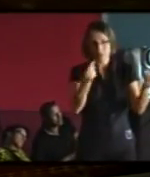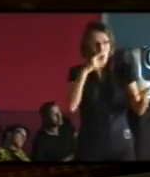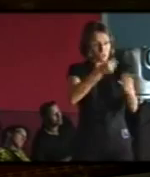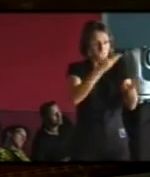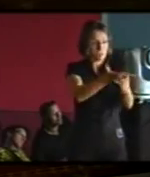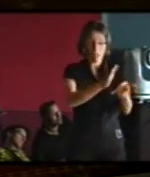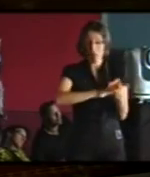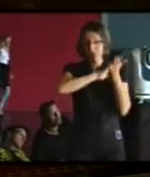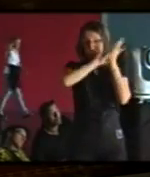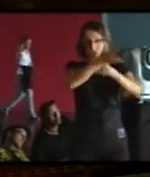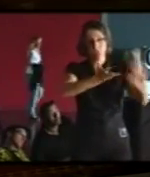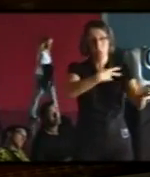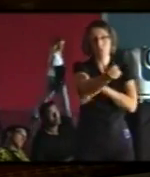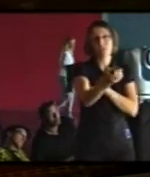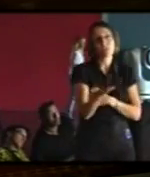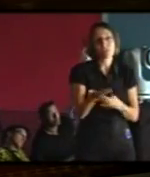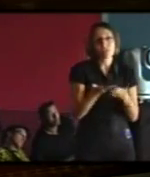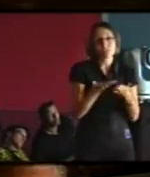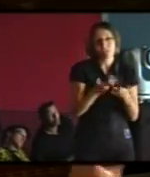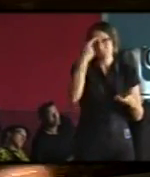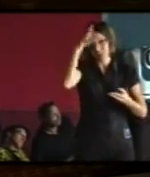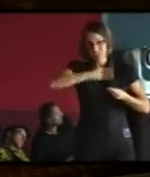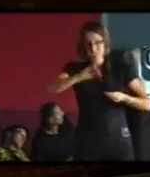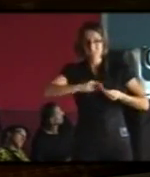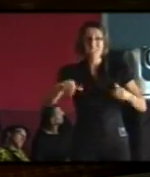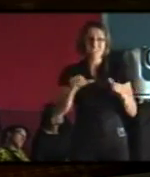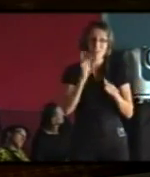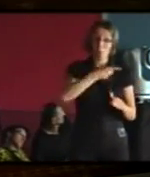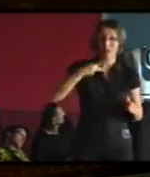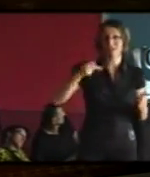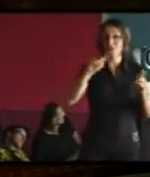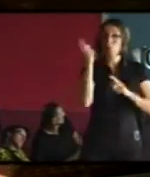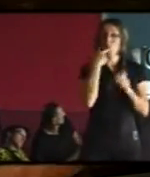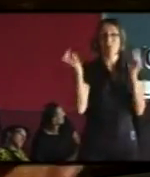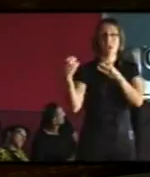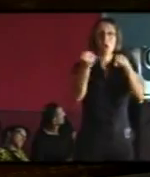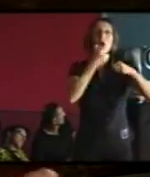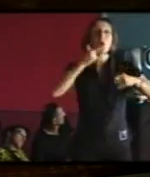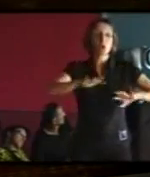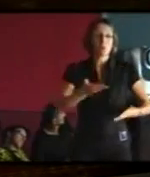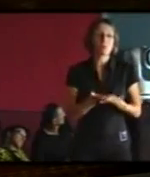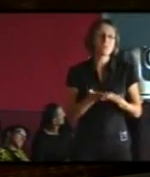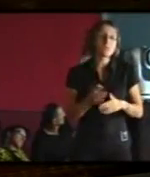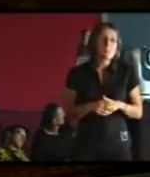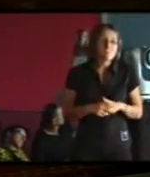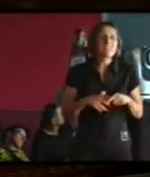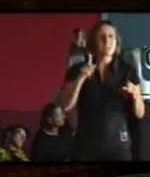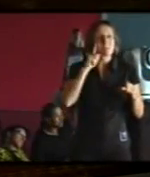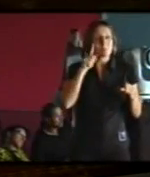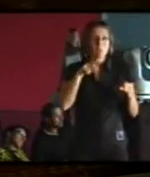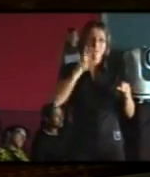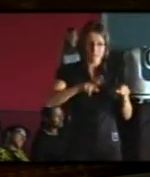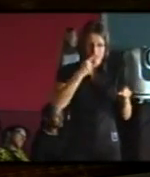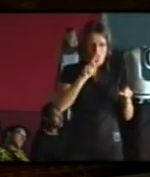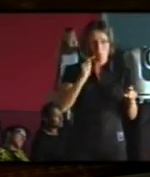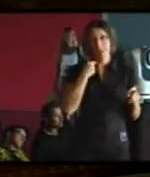disparaître. Et ça, c'est une succession. Comment est-ce qu'on les met tous d'accord pour... parce qu'il faut d'abord constater la perte pour arriver à